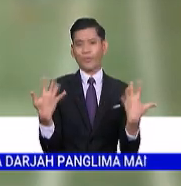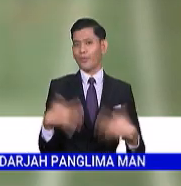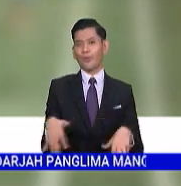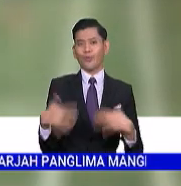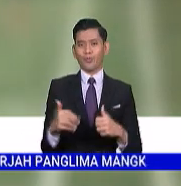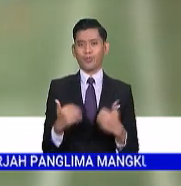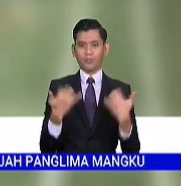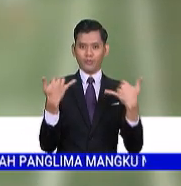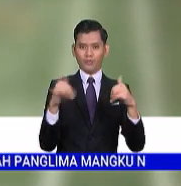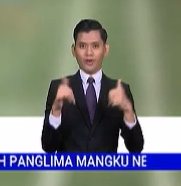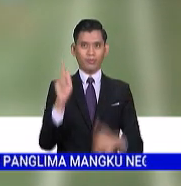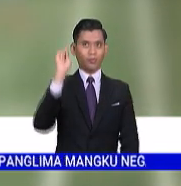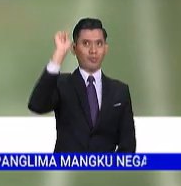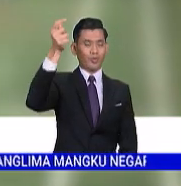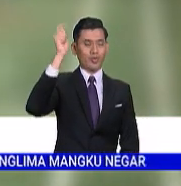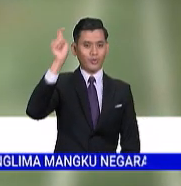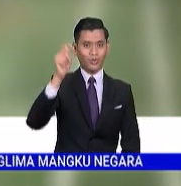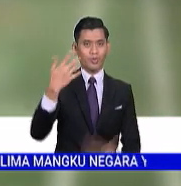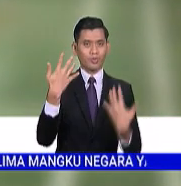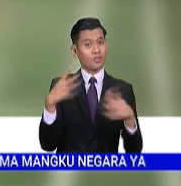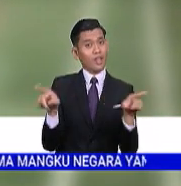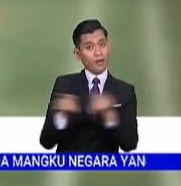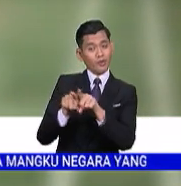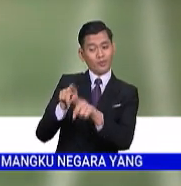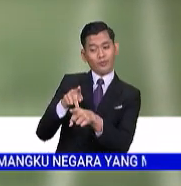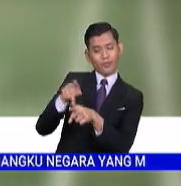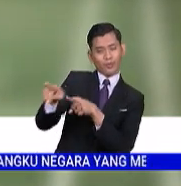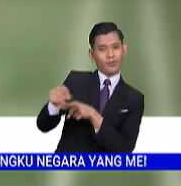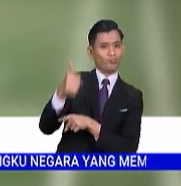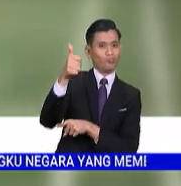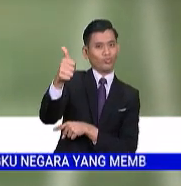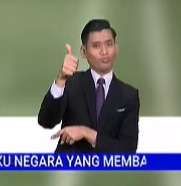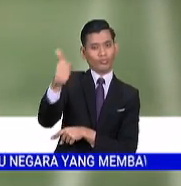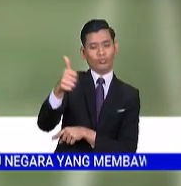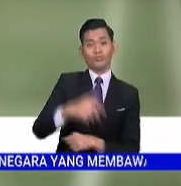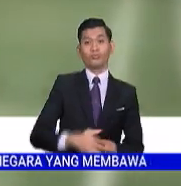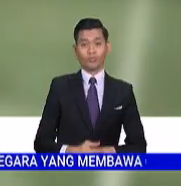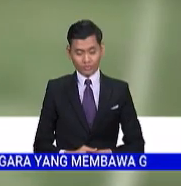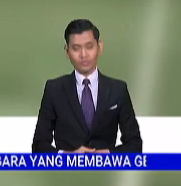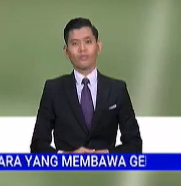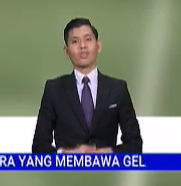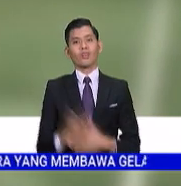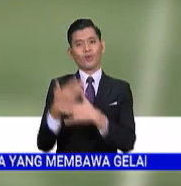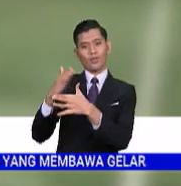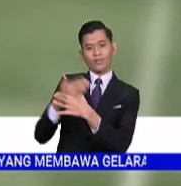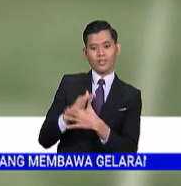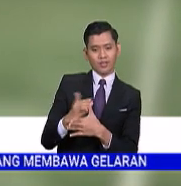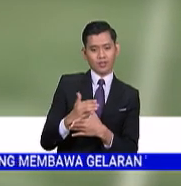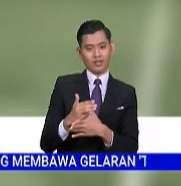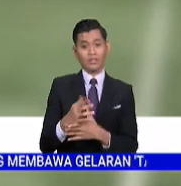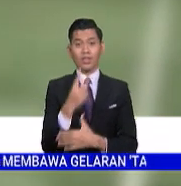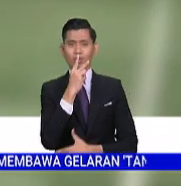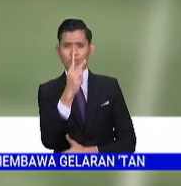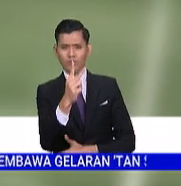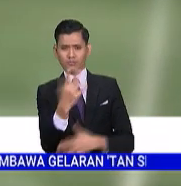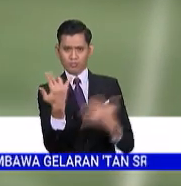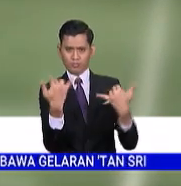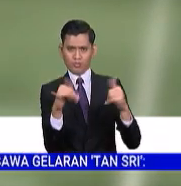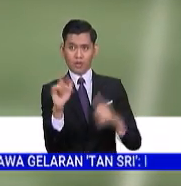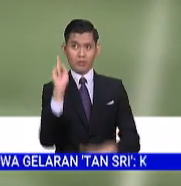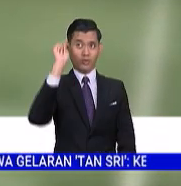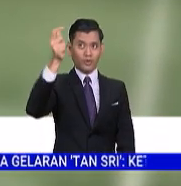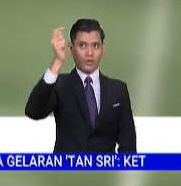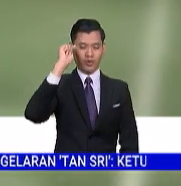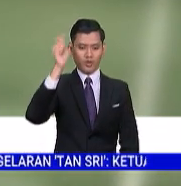badminton seperti seorang profesional. Menerusi satu perkongsian oleh seorang pengguna TikTok, anak kecil ini dilihat sedang bermain